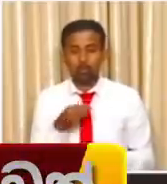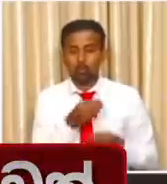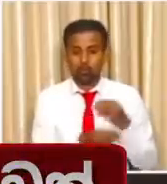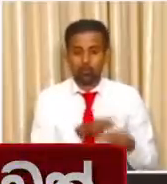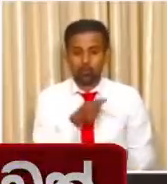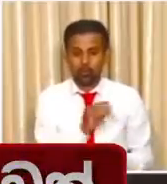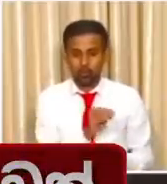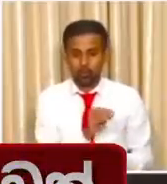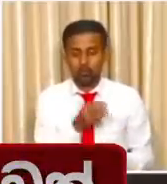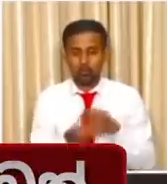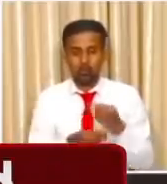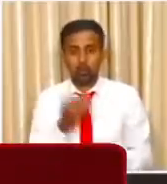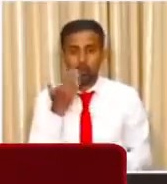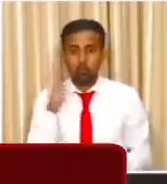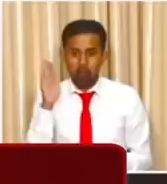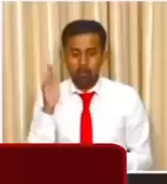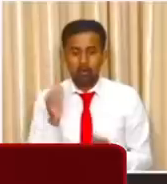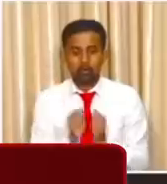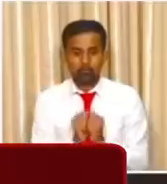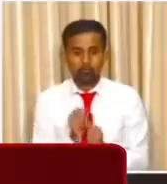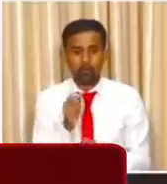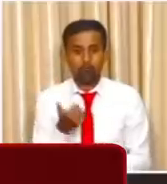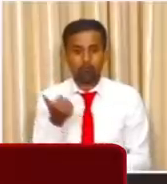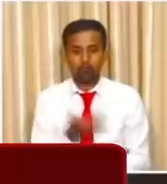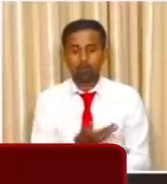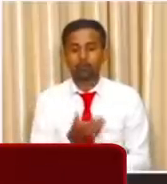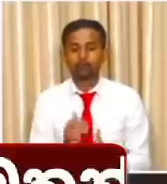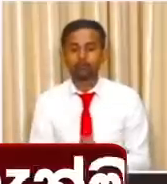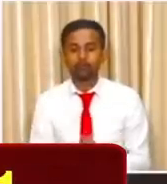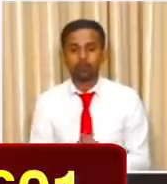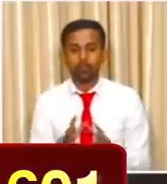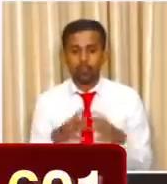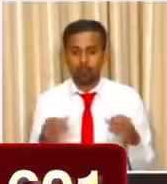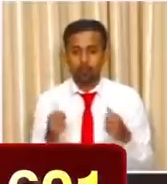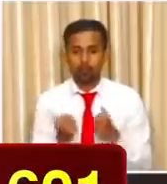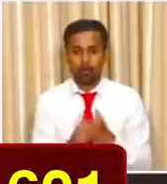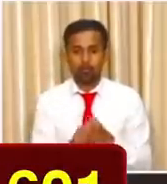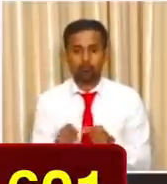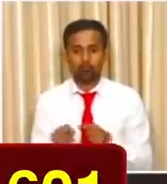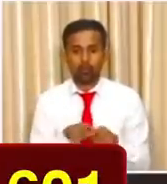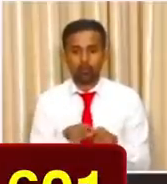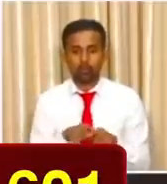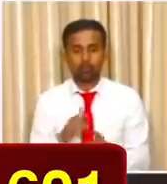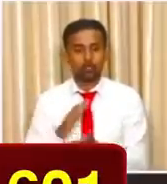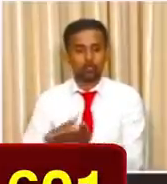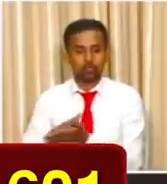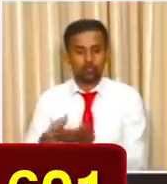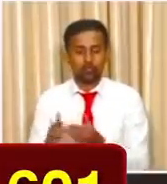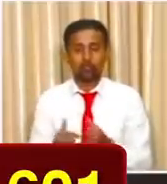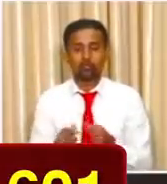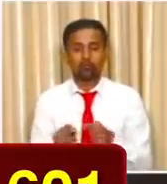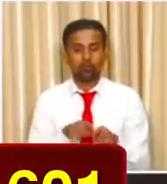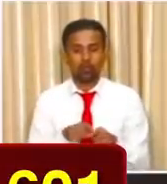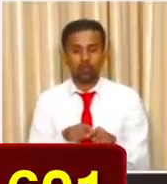කර්මාන්තිකනම් ඒ කර්මාන්තේ නිපුණතාවයක් සහිත ශ්‍රමයක් තිබෙන එක තමයි වැදගත් ශ්‍රමය අපි භාණ්ඩයක් නිෂ්පාදනය කරන වගේම සේවාවක් නිෂ්පාදනය කරන